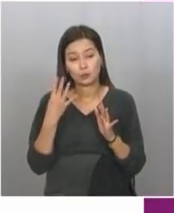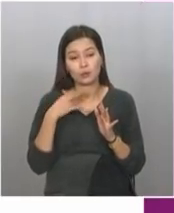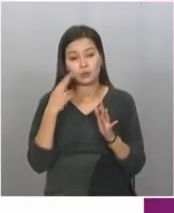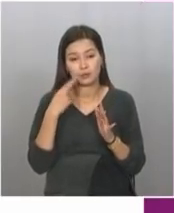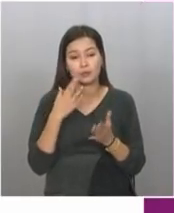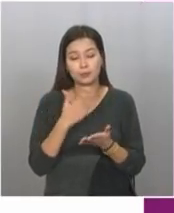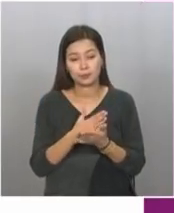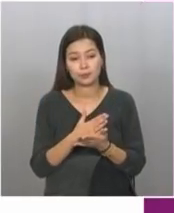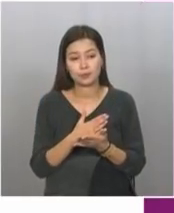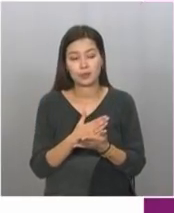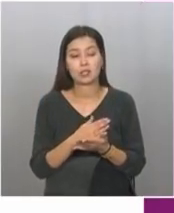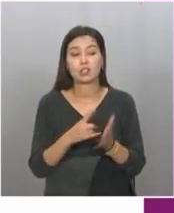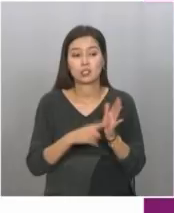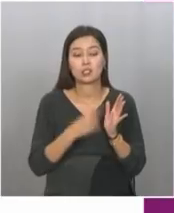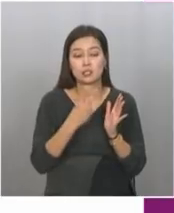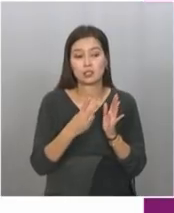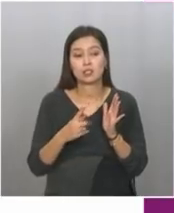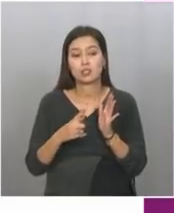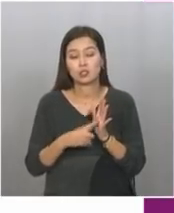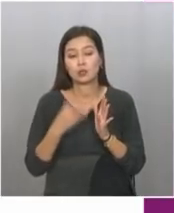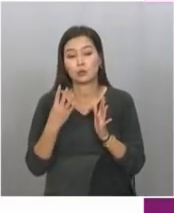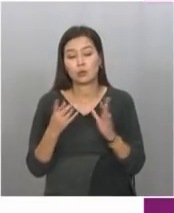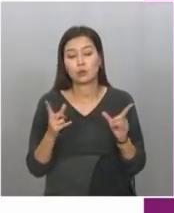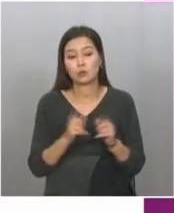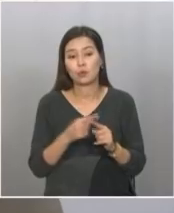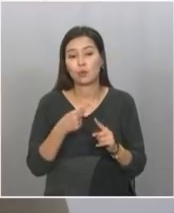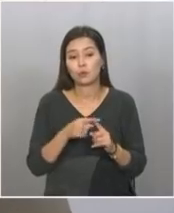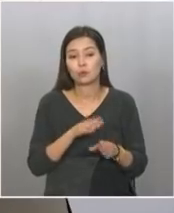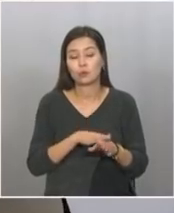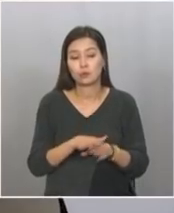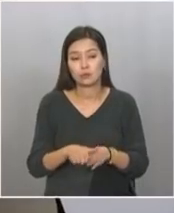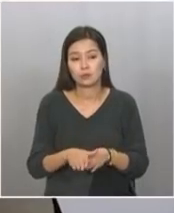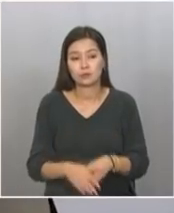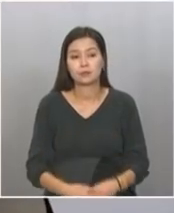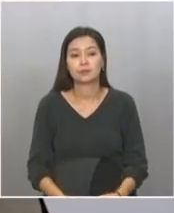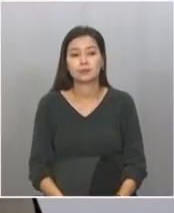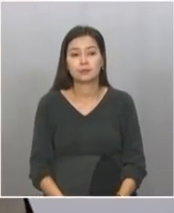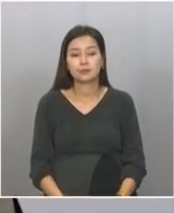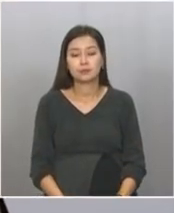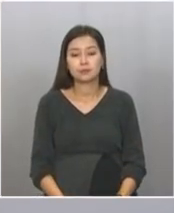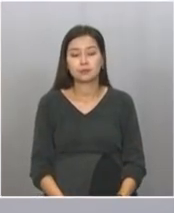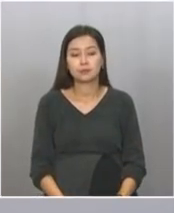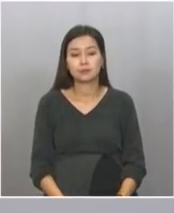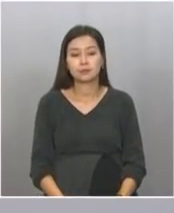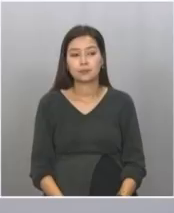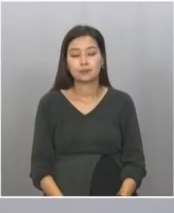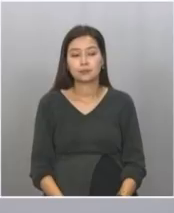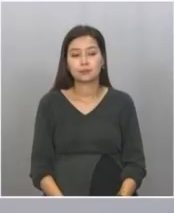біз 7-ден 2 мен 7-ден 4-тің қосындысын орындаймыз. Енді балалар қараңыз, бұл жерде суретке